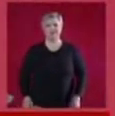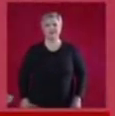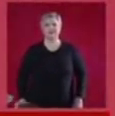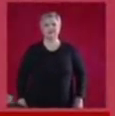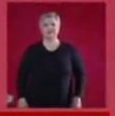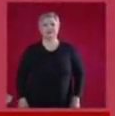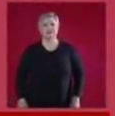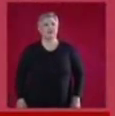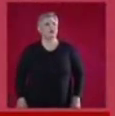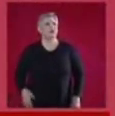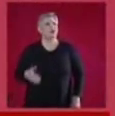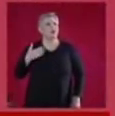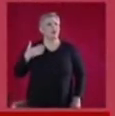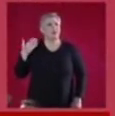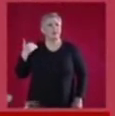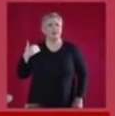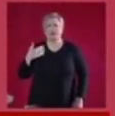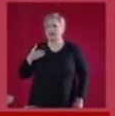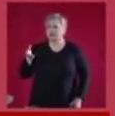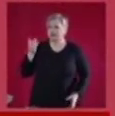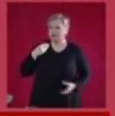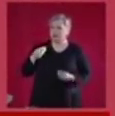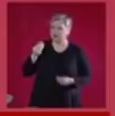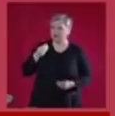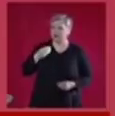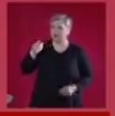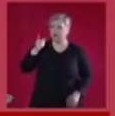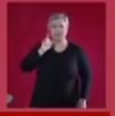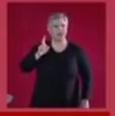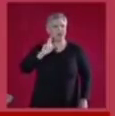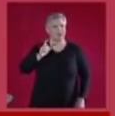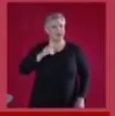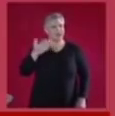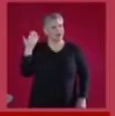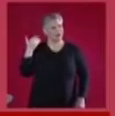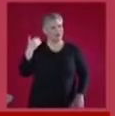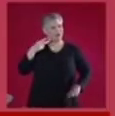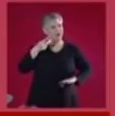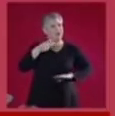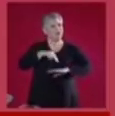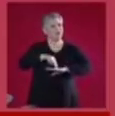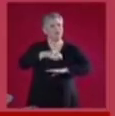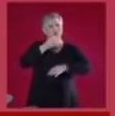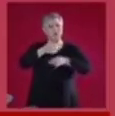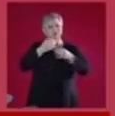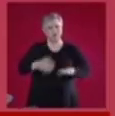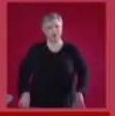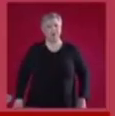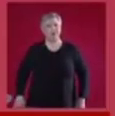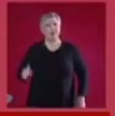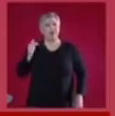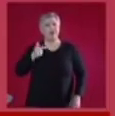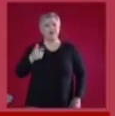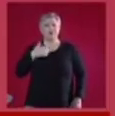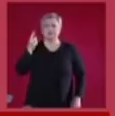τη λουτσιάνα καστελλίου συνειδητοποίησα πόσες μάχες πόσοι αγώνες πόσες διεκδικήσεις έχουν